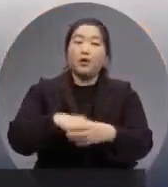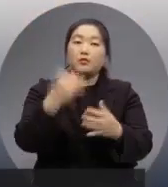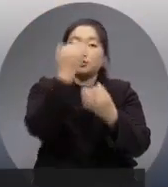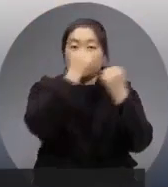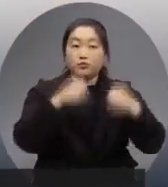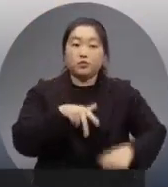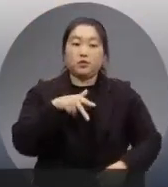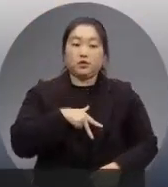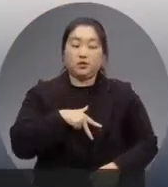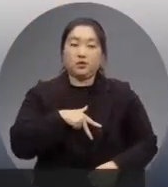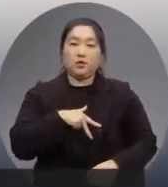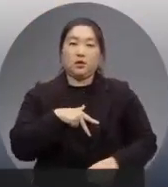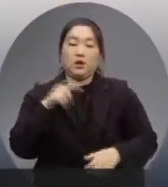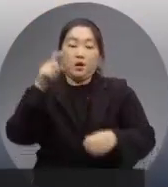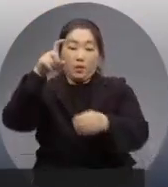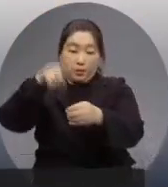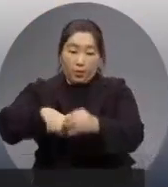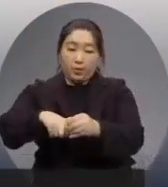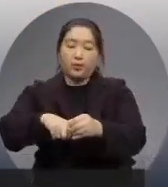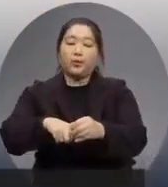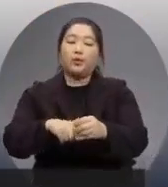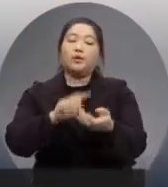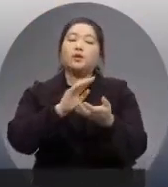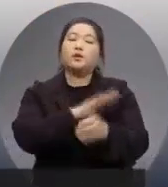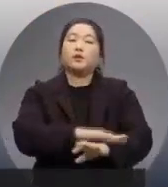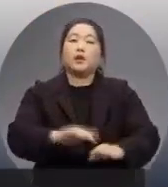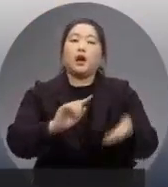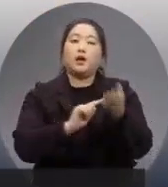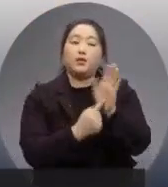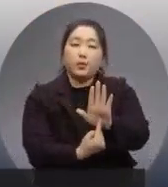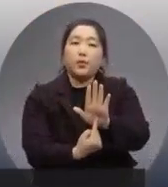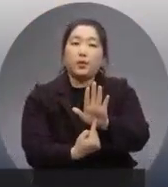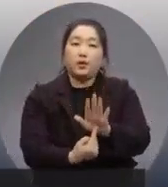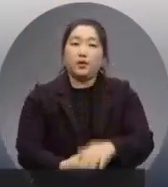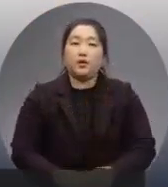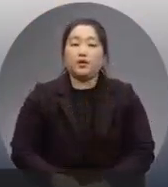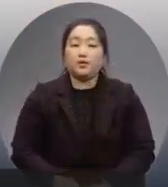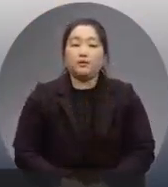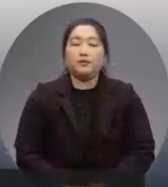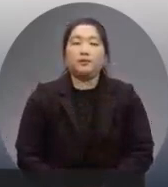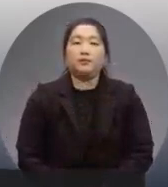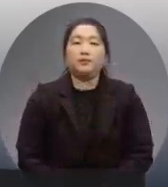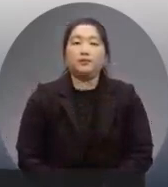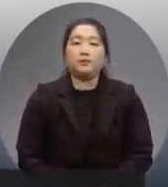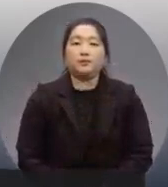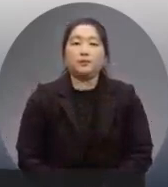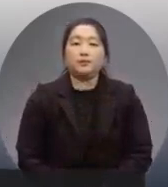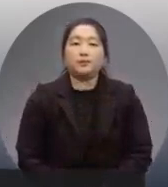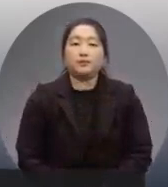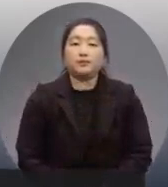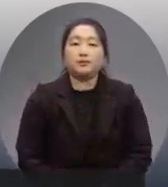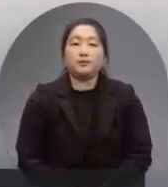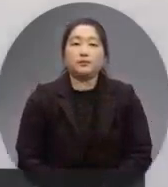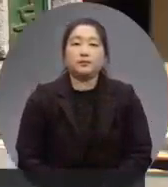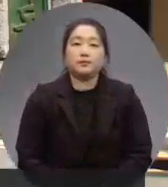우리 충북의 정체성과 지향점을 오롯이 잘 드러내 주는 슬로건이라고